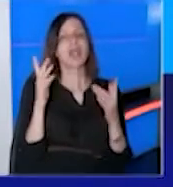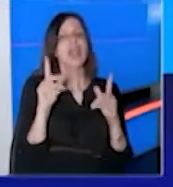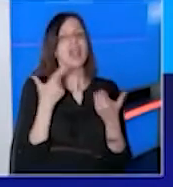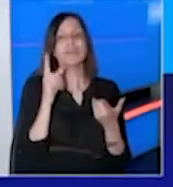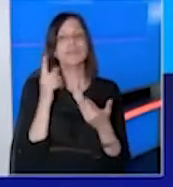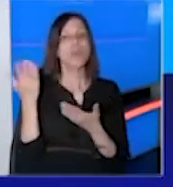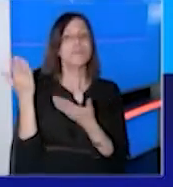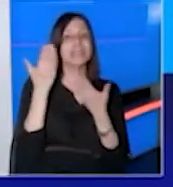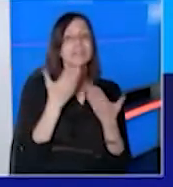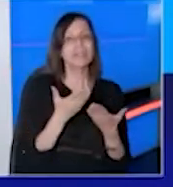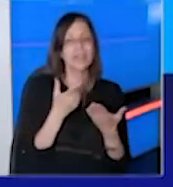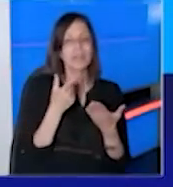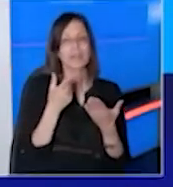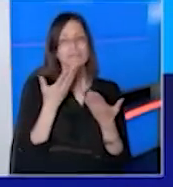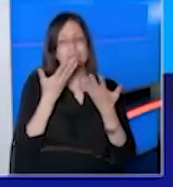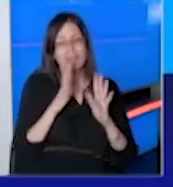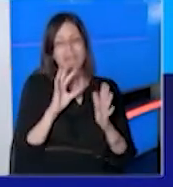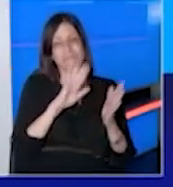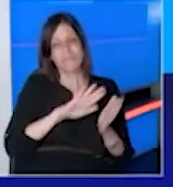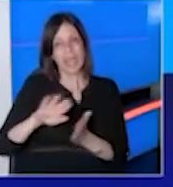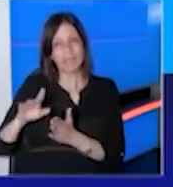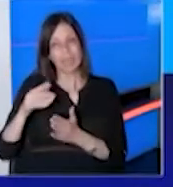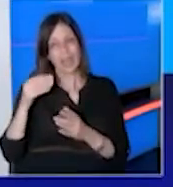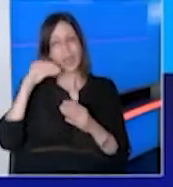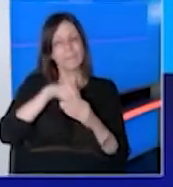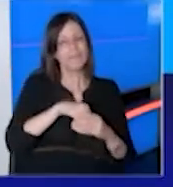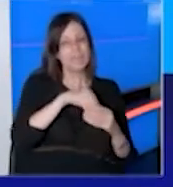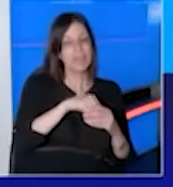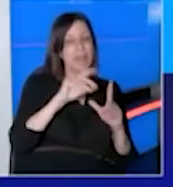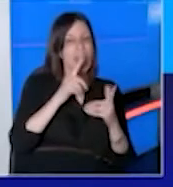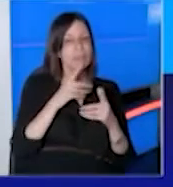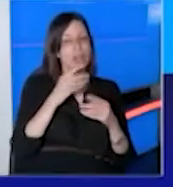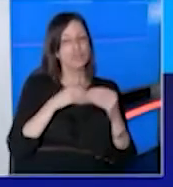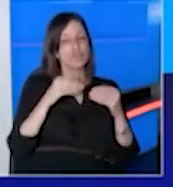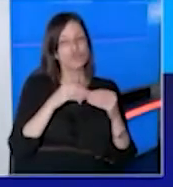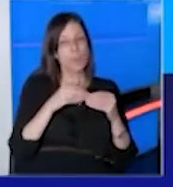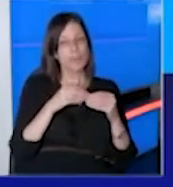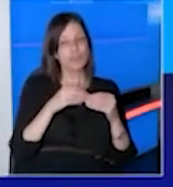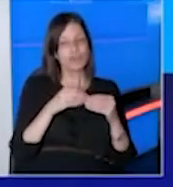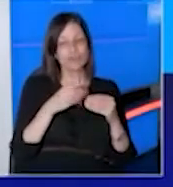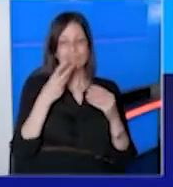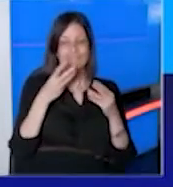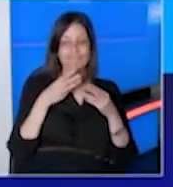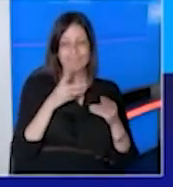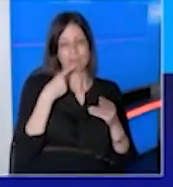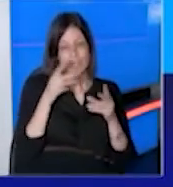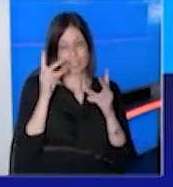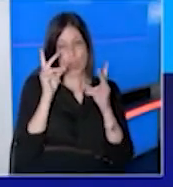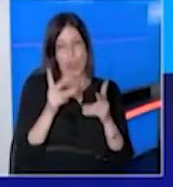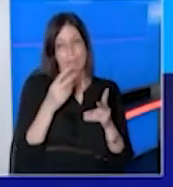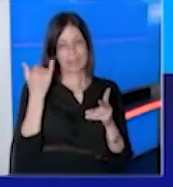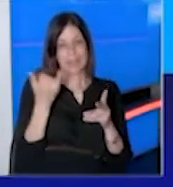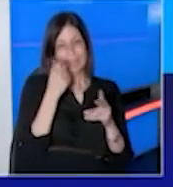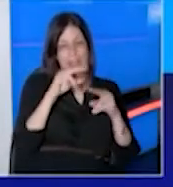אתם לא מזמינים את בני הפריפריה? נימה, למה להשתמש במנגנון הזה, שבו אתם יכולים תמיד להשאיר